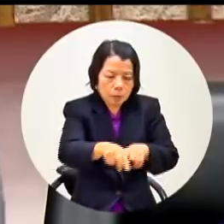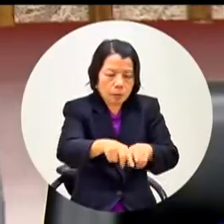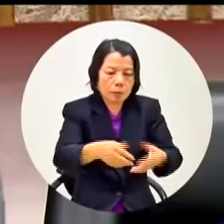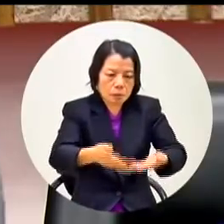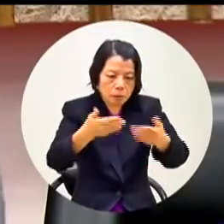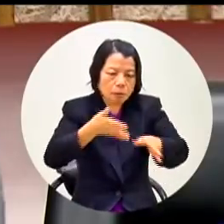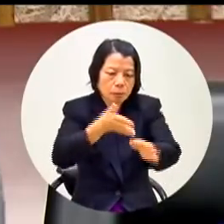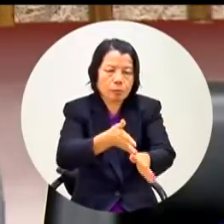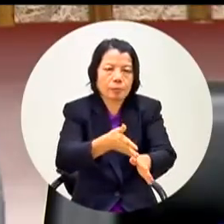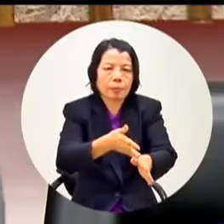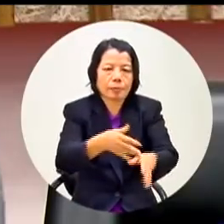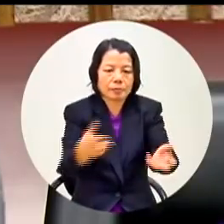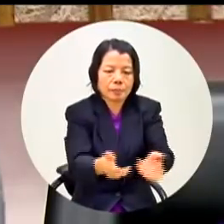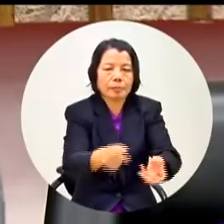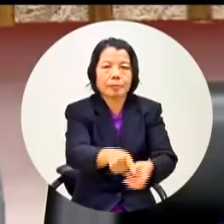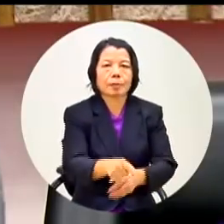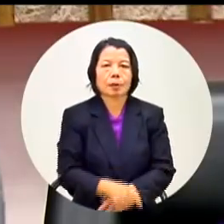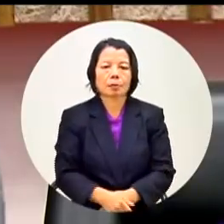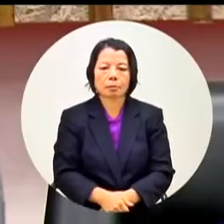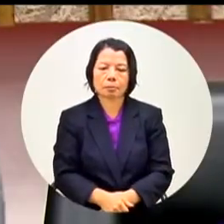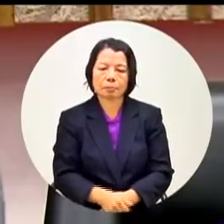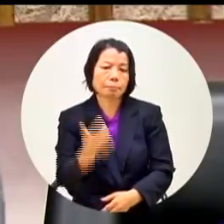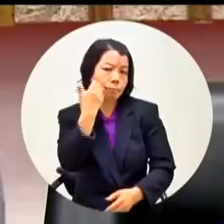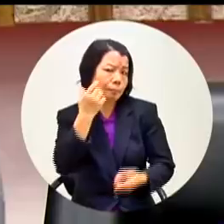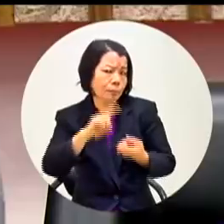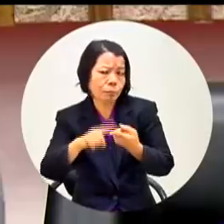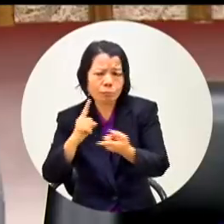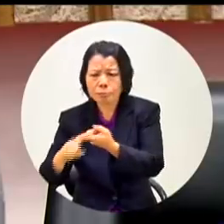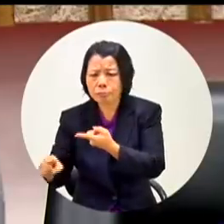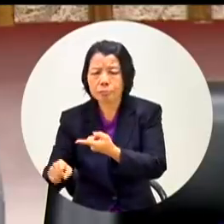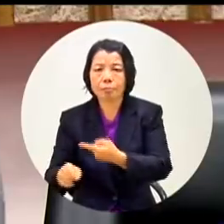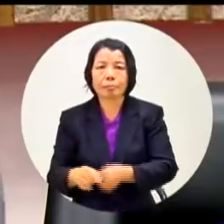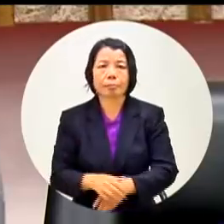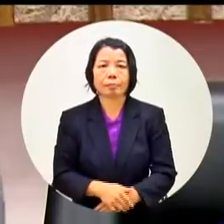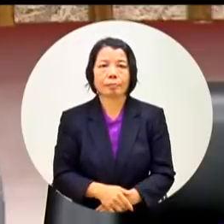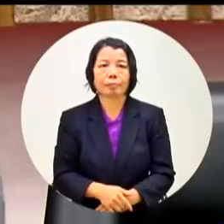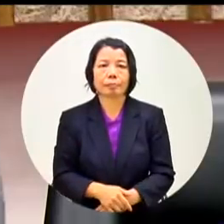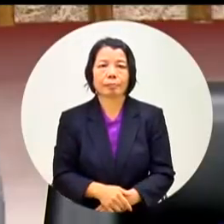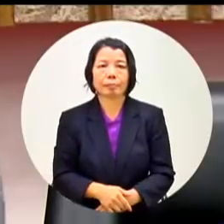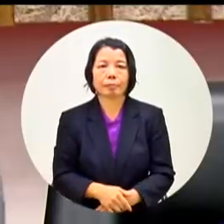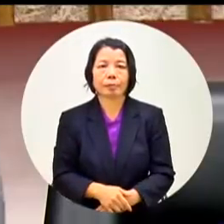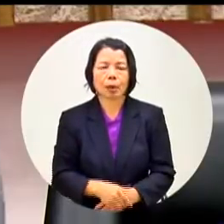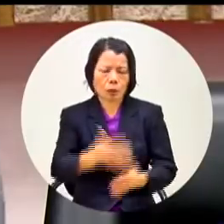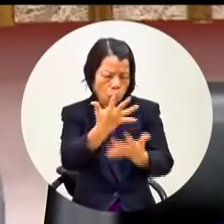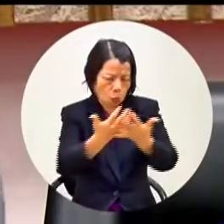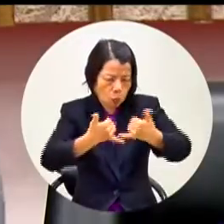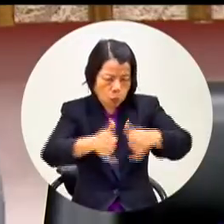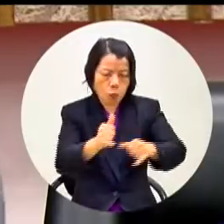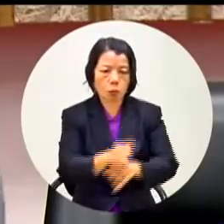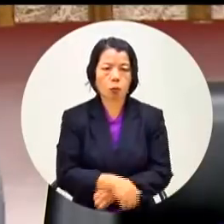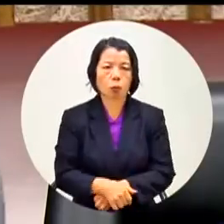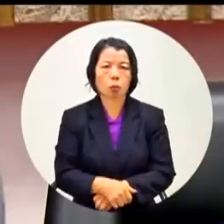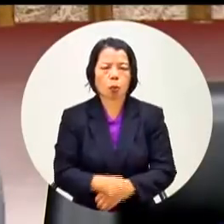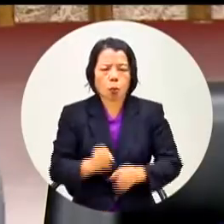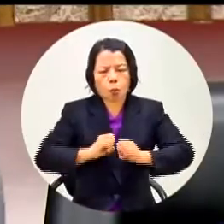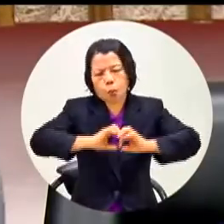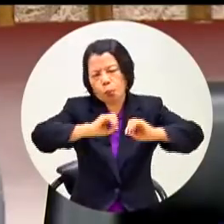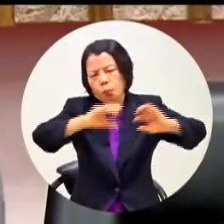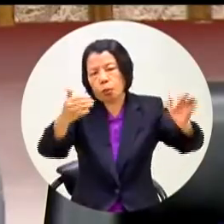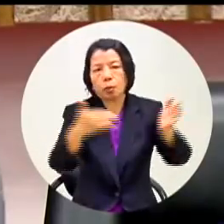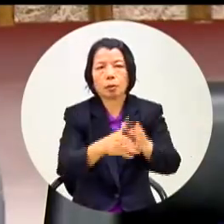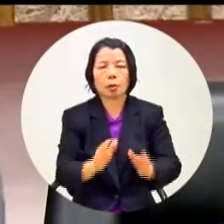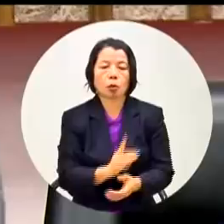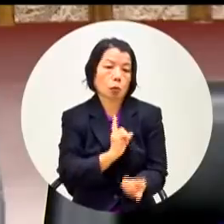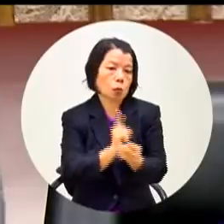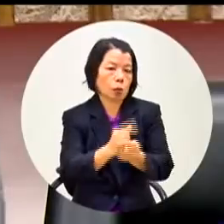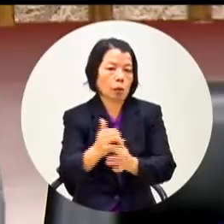哪一个是错的哈？那其实这个呢，在网络上面呢，一直都引起我们这些哈市民的一些高度的一个关注